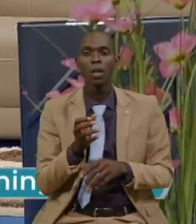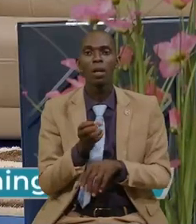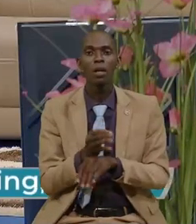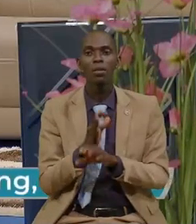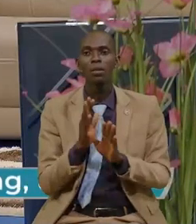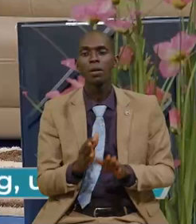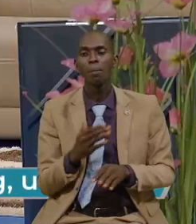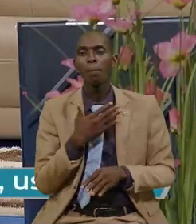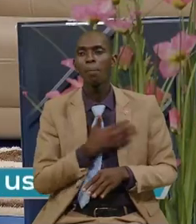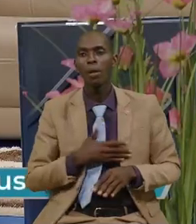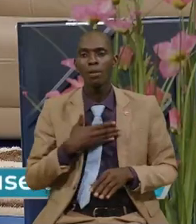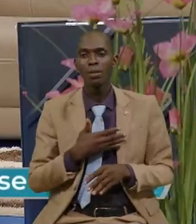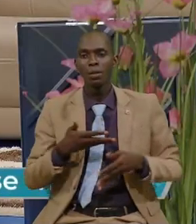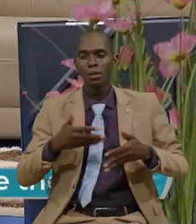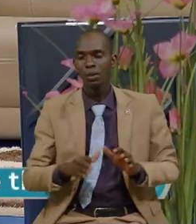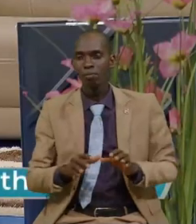S'il vous plaît,